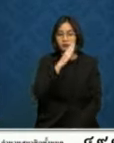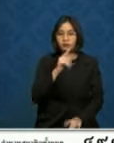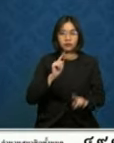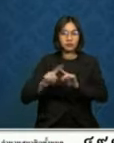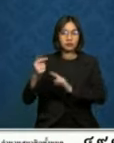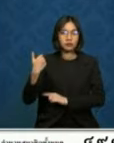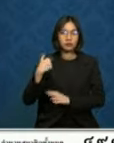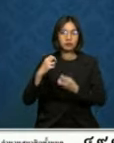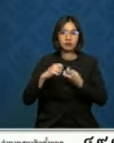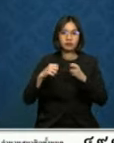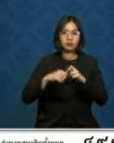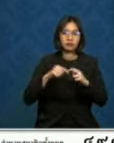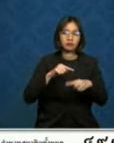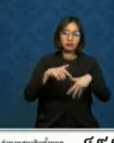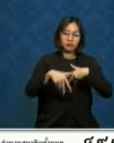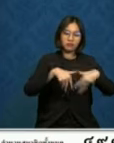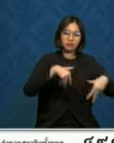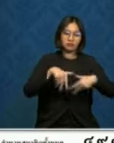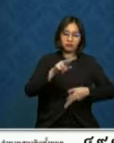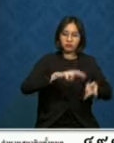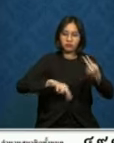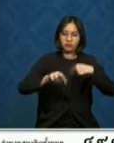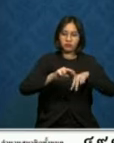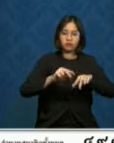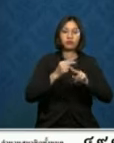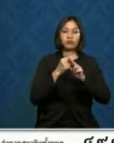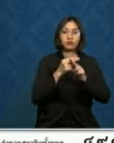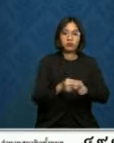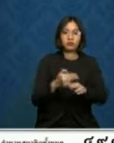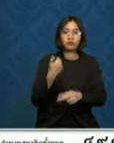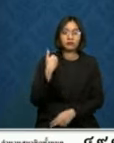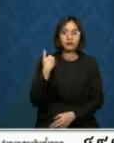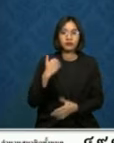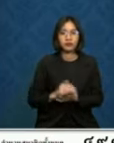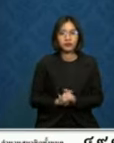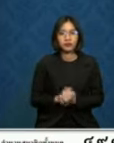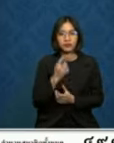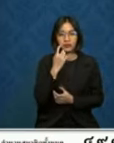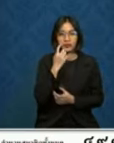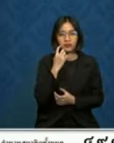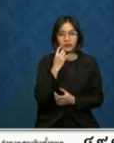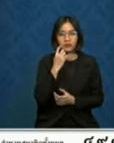ซึ่งเป็นปัญหาที่ประชาชนเขาตรวจสอบมันเองด้วยนะครับท่านประธาน